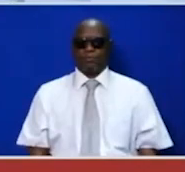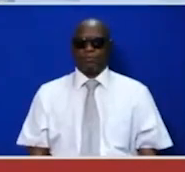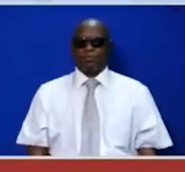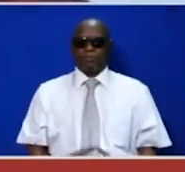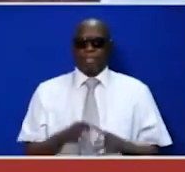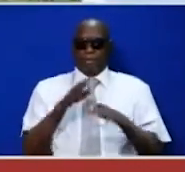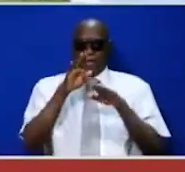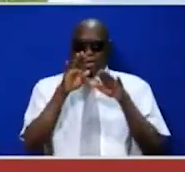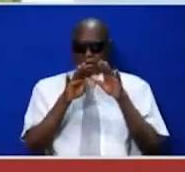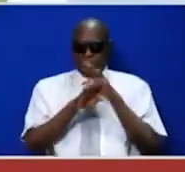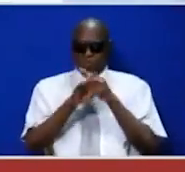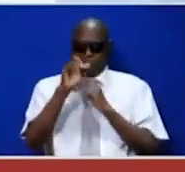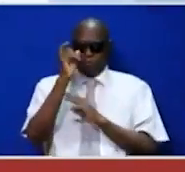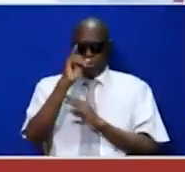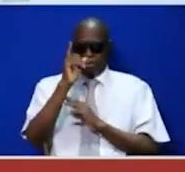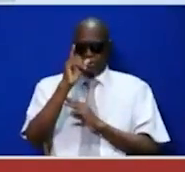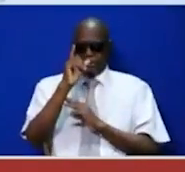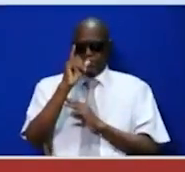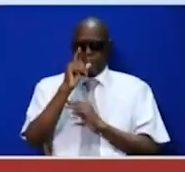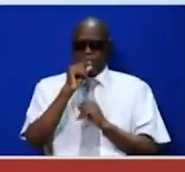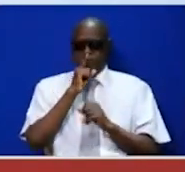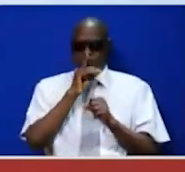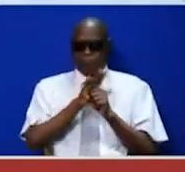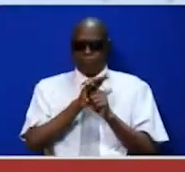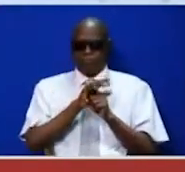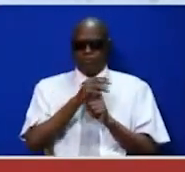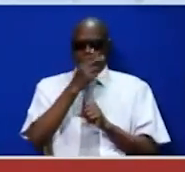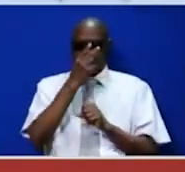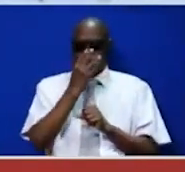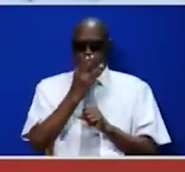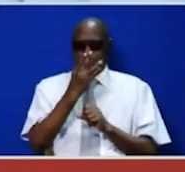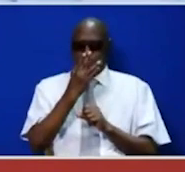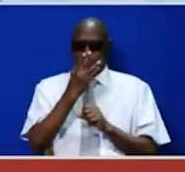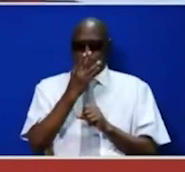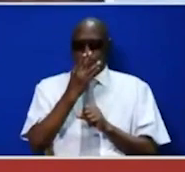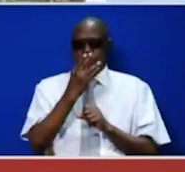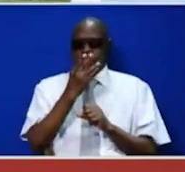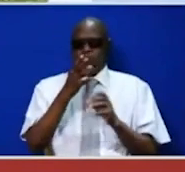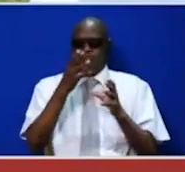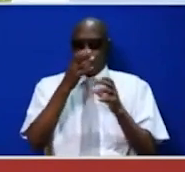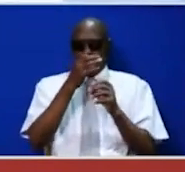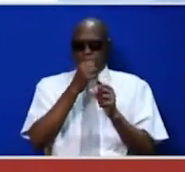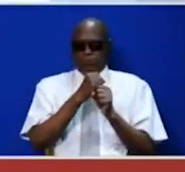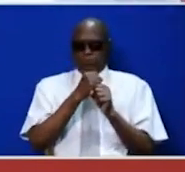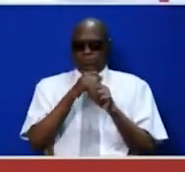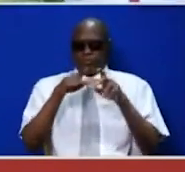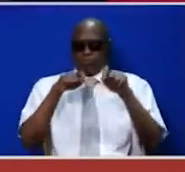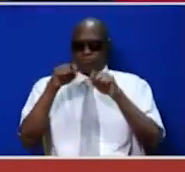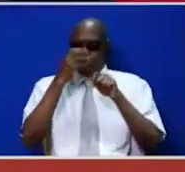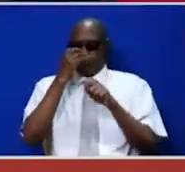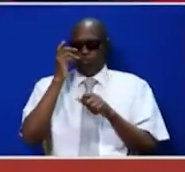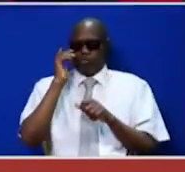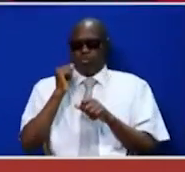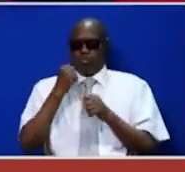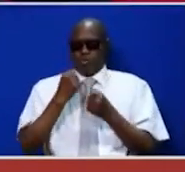Naibu Rais Rigathi Gachagua amewahakikishia wawakilishi wa mashirika 24 ya Umoja wa Mataifa nchini Kenya kwamba utawala wa Rais William Ruto